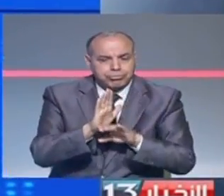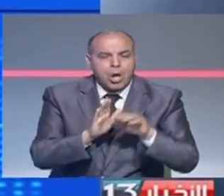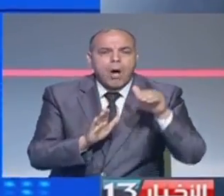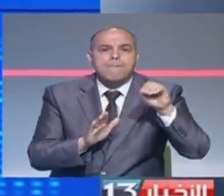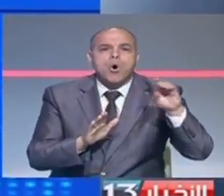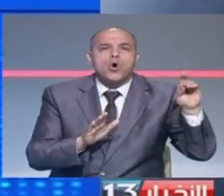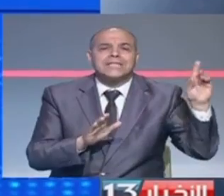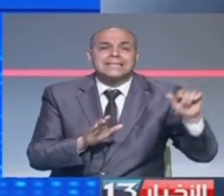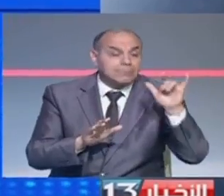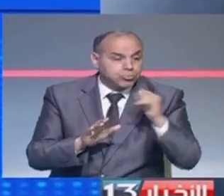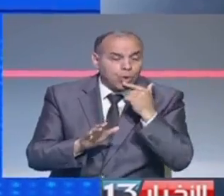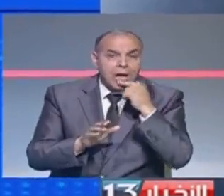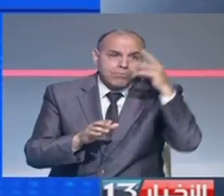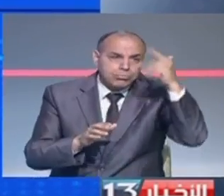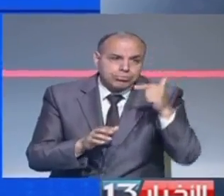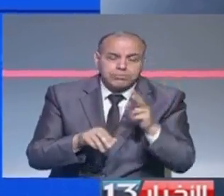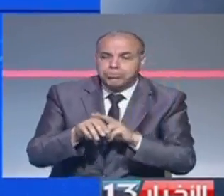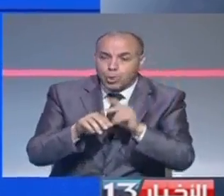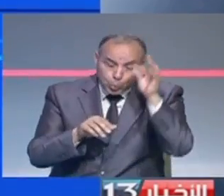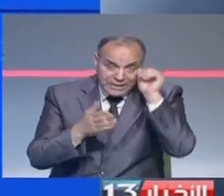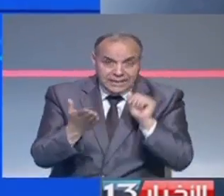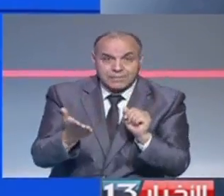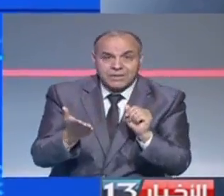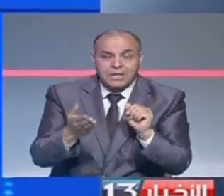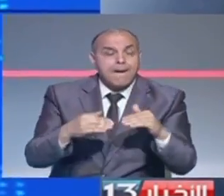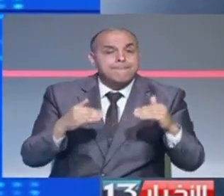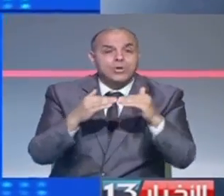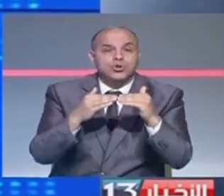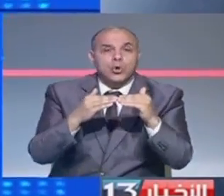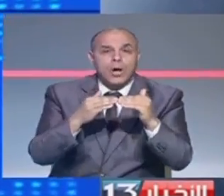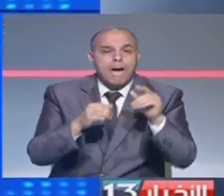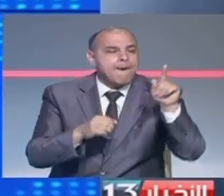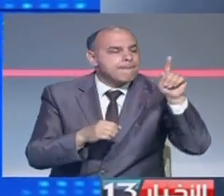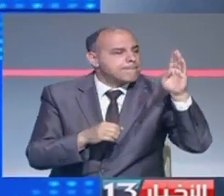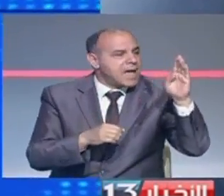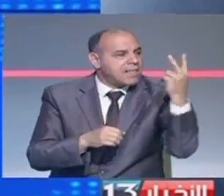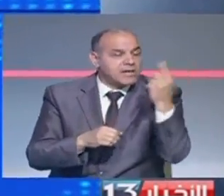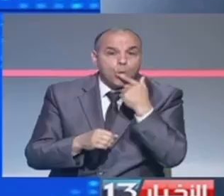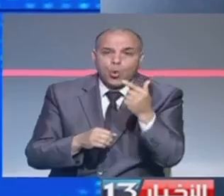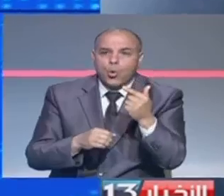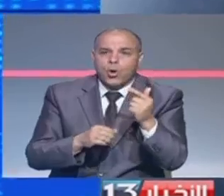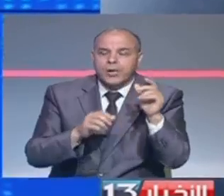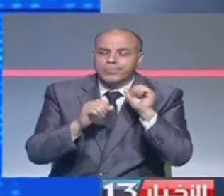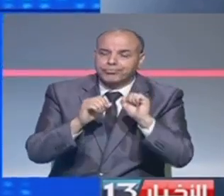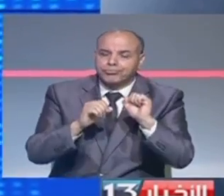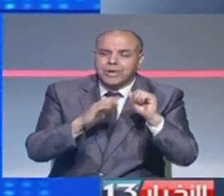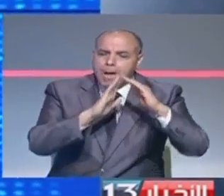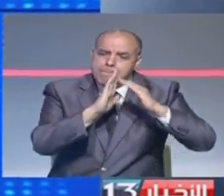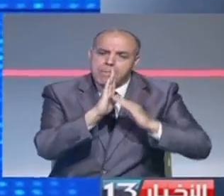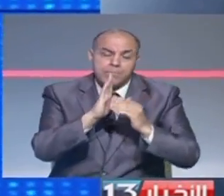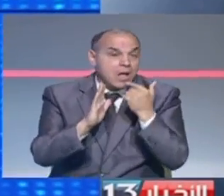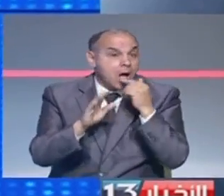عن الابقاء على الترقيم السيادي لتونس في مستوى بين اثنين مع وضعه قيد المراجعه للتخفيف